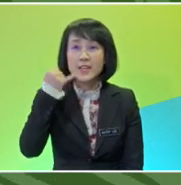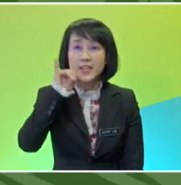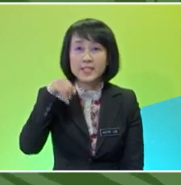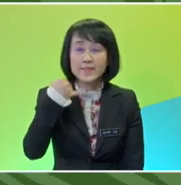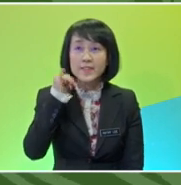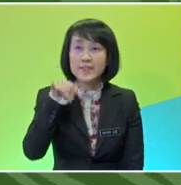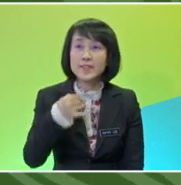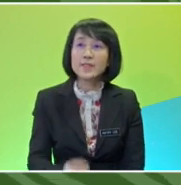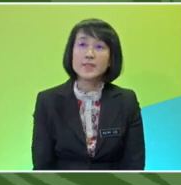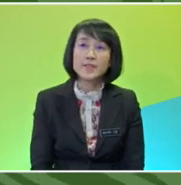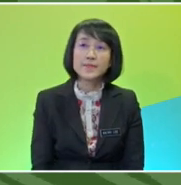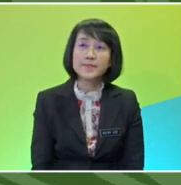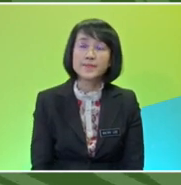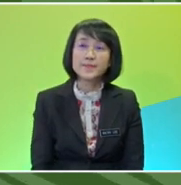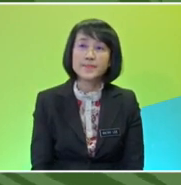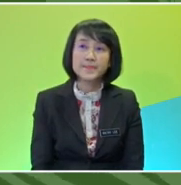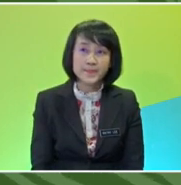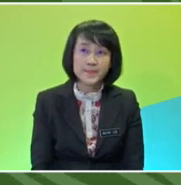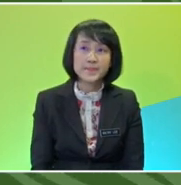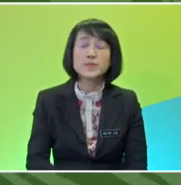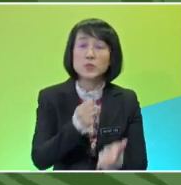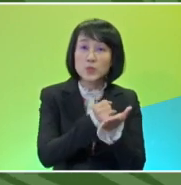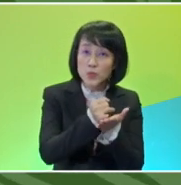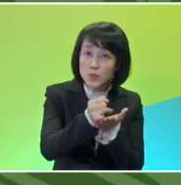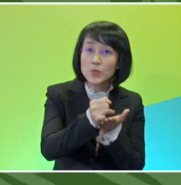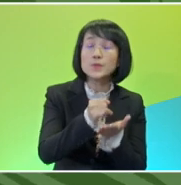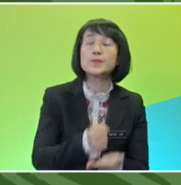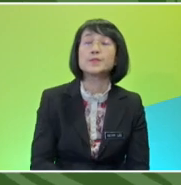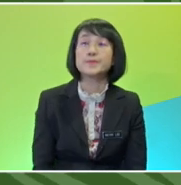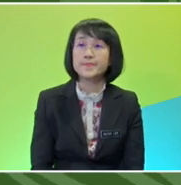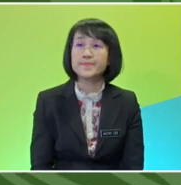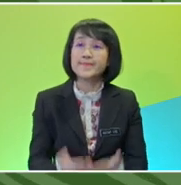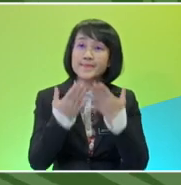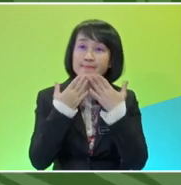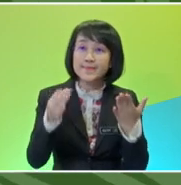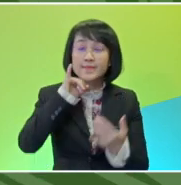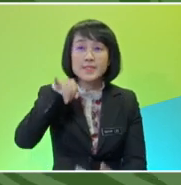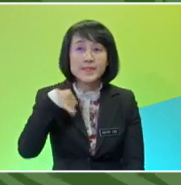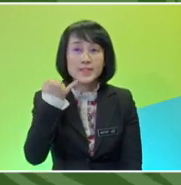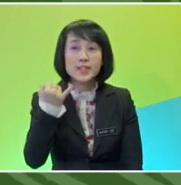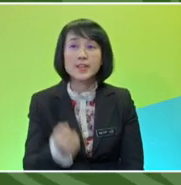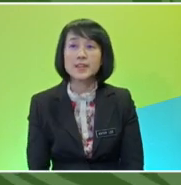bersikap dan jujur terima kasih